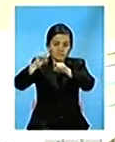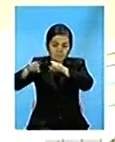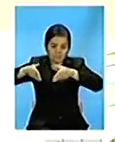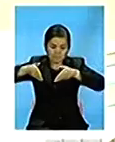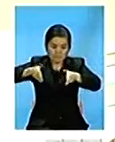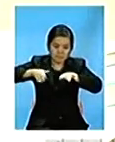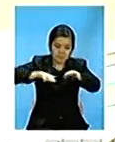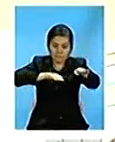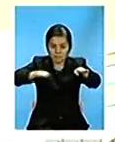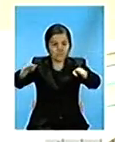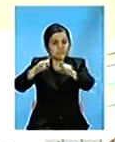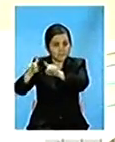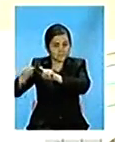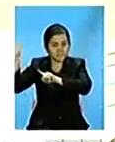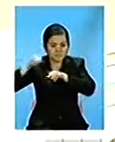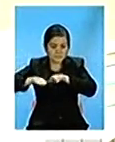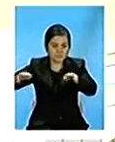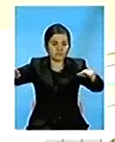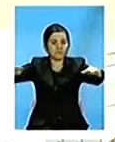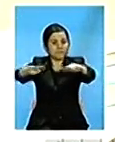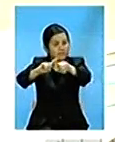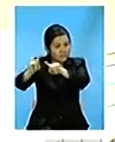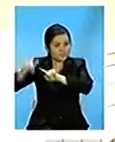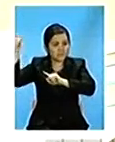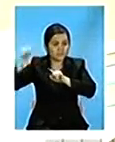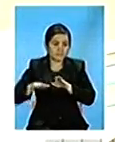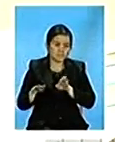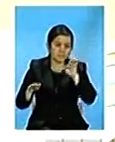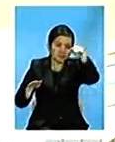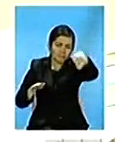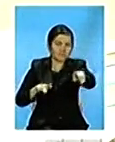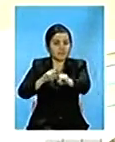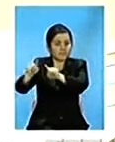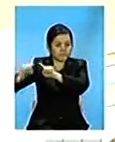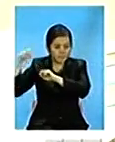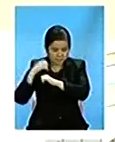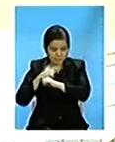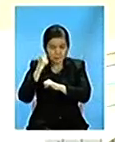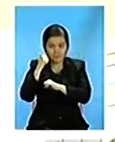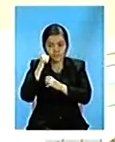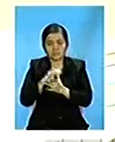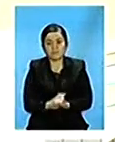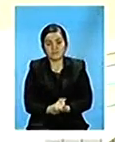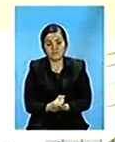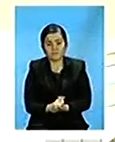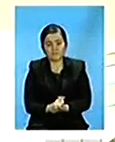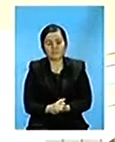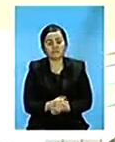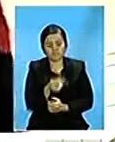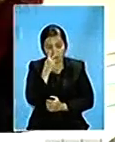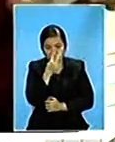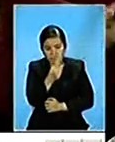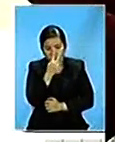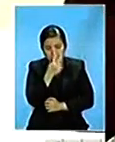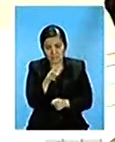ทีนี้ก็มีหลายแห่งที่มีถนนแล้วก็มีสะพานอ้อมไปอย่างไปดูเกาหลีนะครับช่วงผมดูต